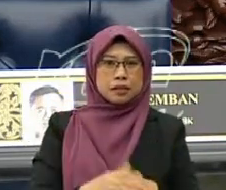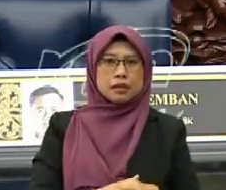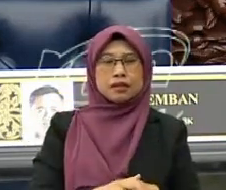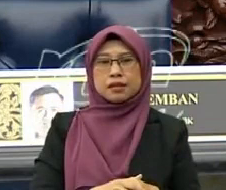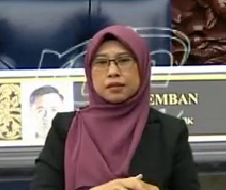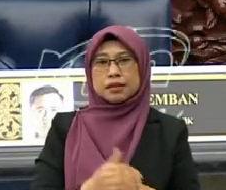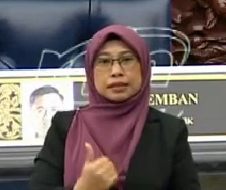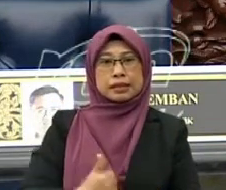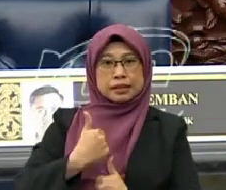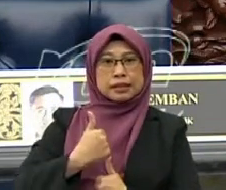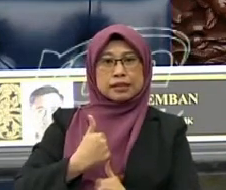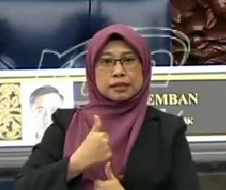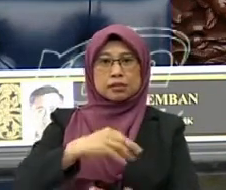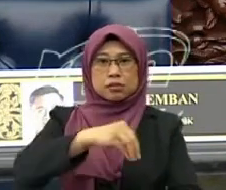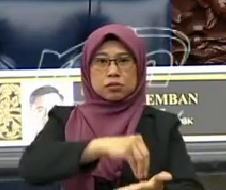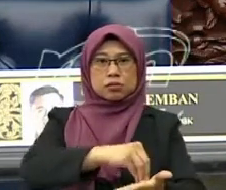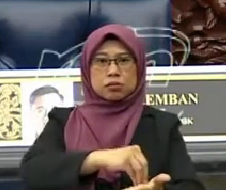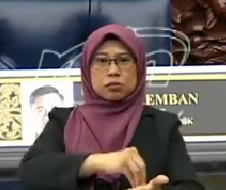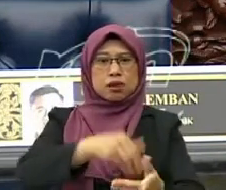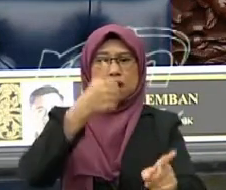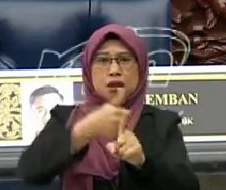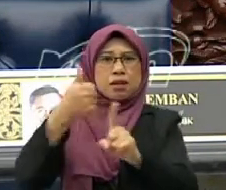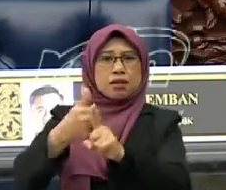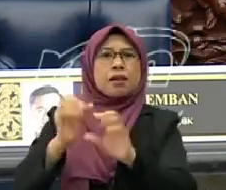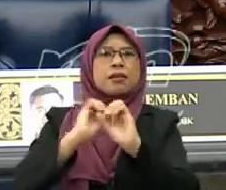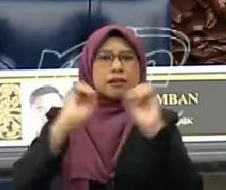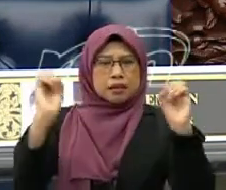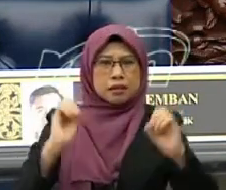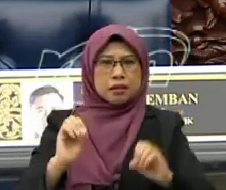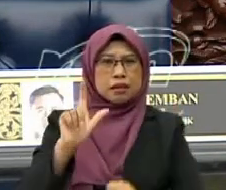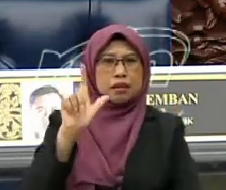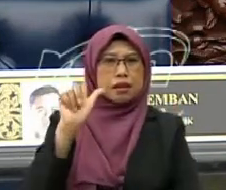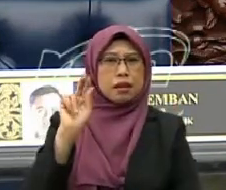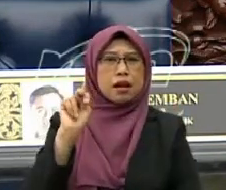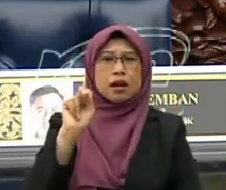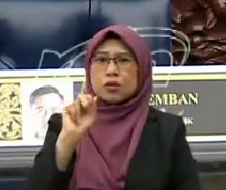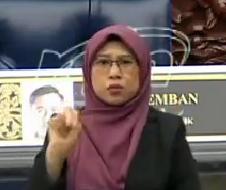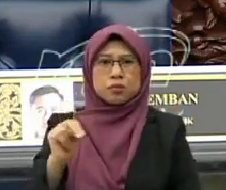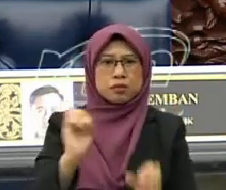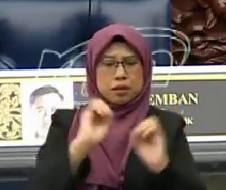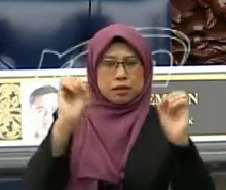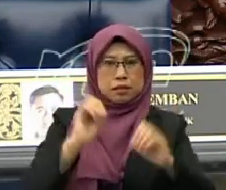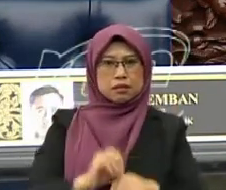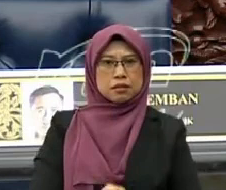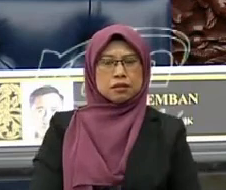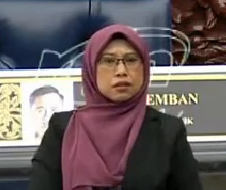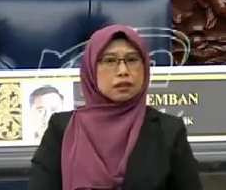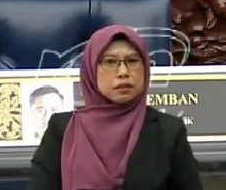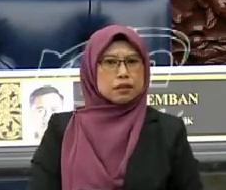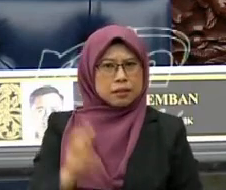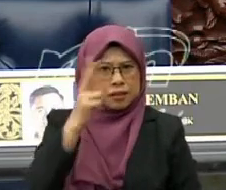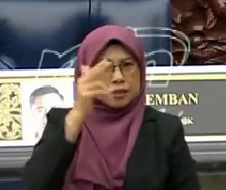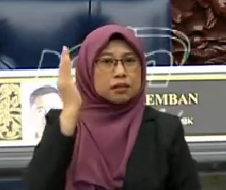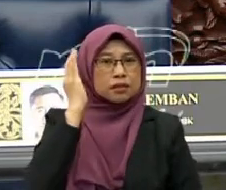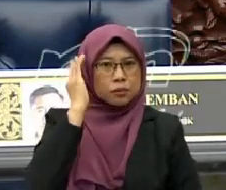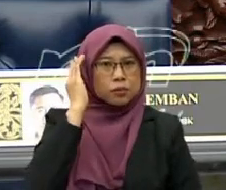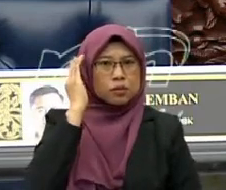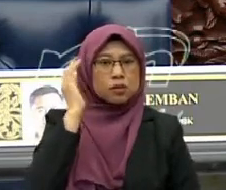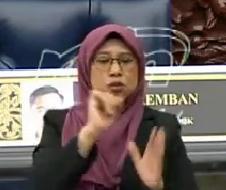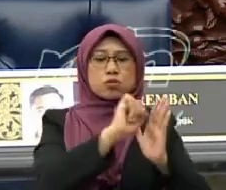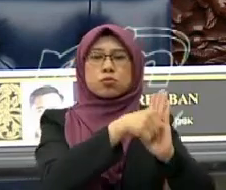peperangan tak dikerahkan pun Adakah pihak kerajaan menyadari hakikat di sukses yang ada